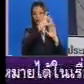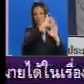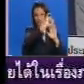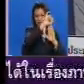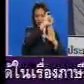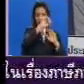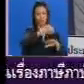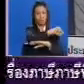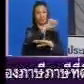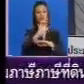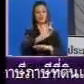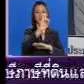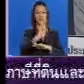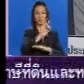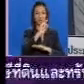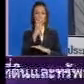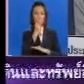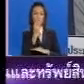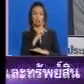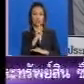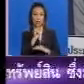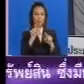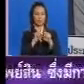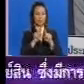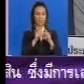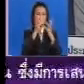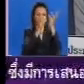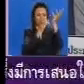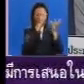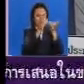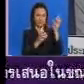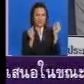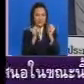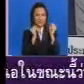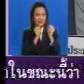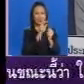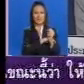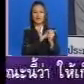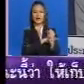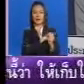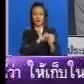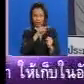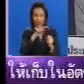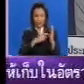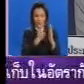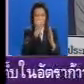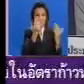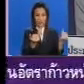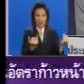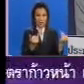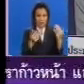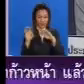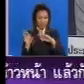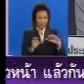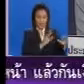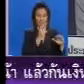นสัตว์เชียงใหม่นั้นก็เปิดให้บริการสโนโดมให้กับนักท่องเที่ยวค่ะได้สัมผัสหิมะตกในเมืองไทยเป็นวันแรกพร้อมกับมีการเรียมเปิดตัวแพนด้าน้อย